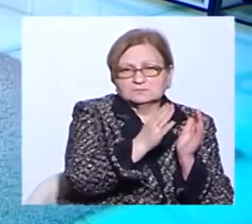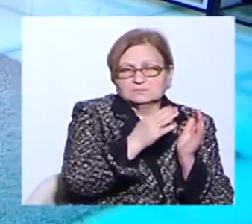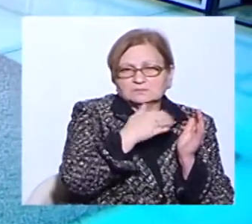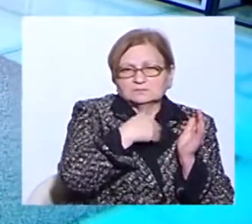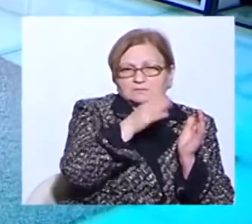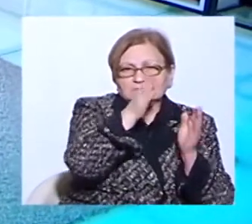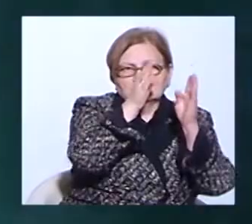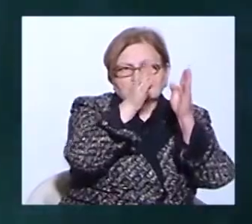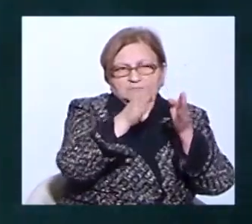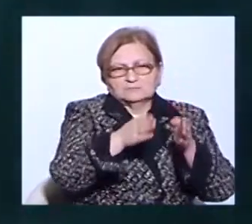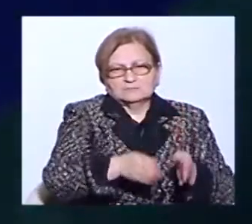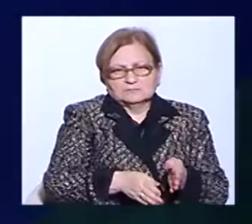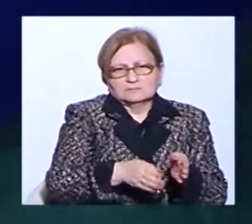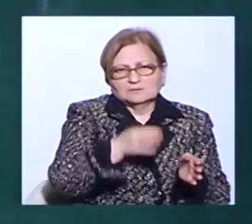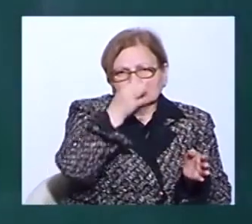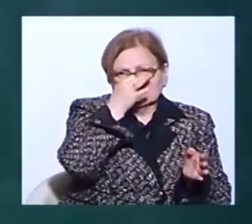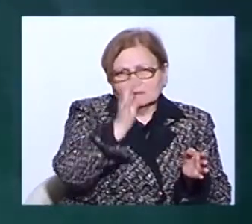უკვე დაგურჩა